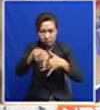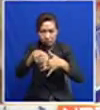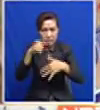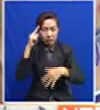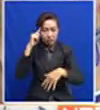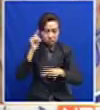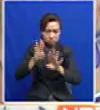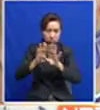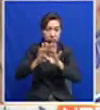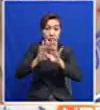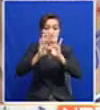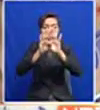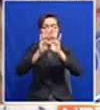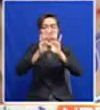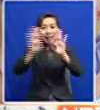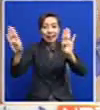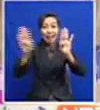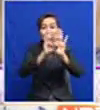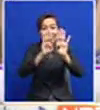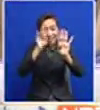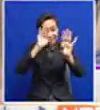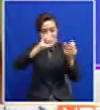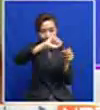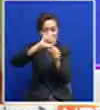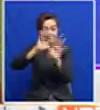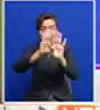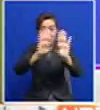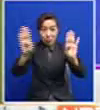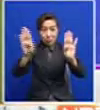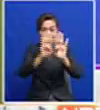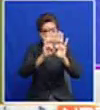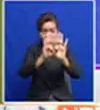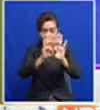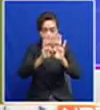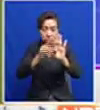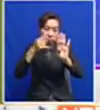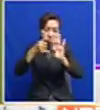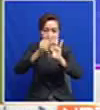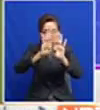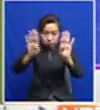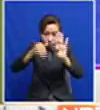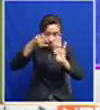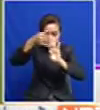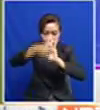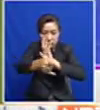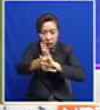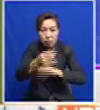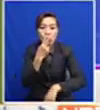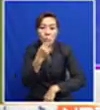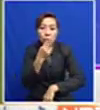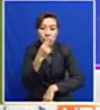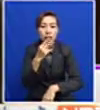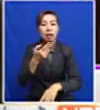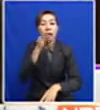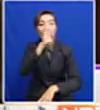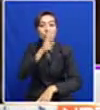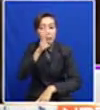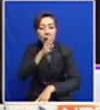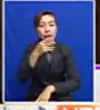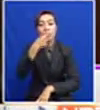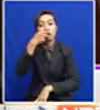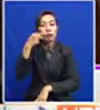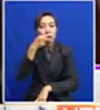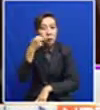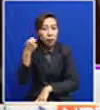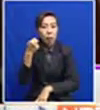ดเข้าไปทางหน้าต่างค่ะจากนั้นก็เข้าไปขโมยสินค้าที่มีราคาสูงอย่างเช่นบุหรี่เบียร์ขนมขบเคี้ยวชนิดต่าง